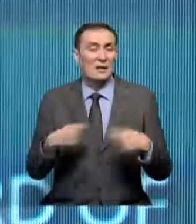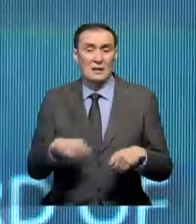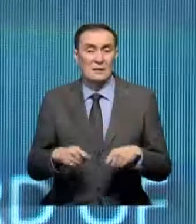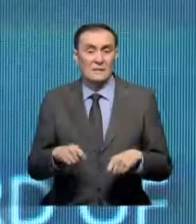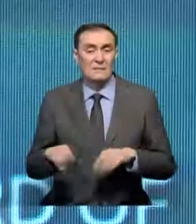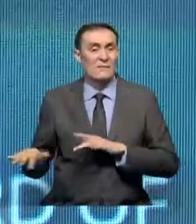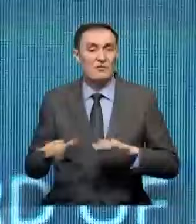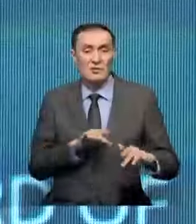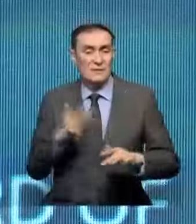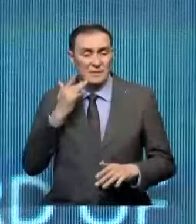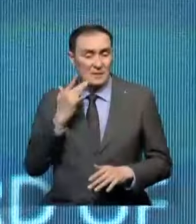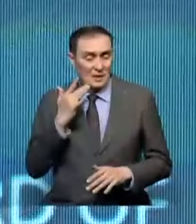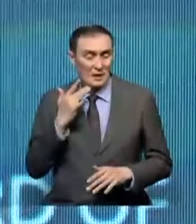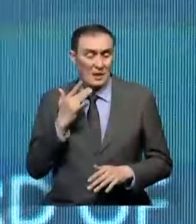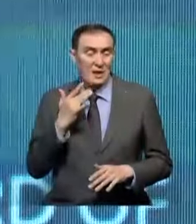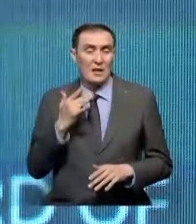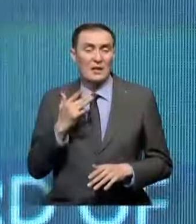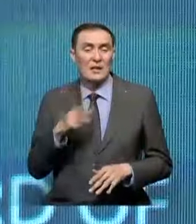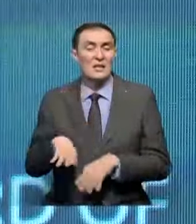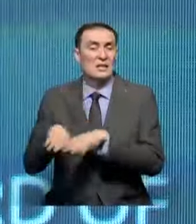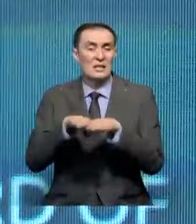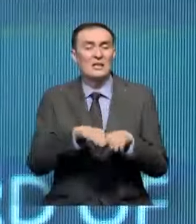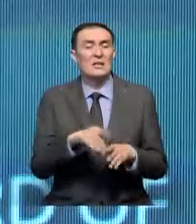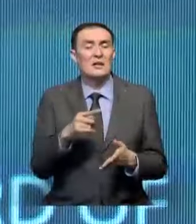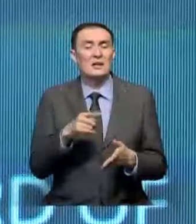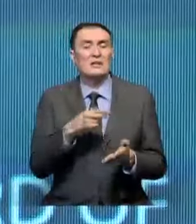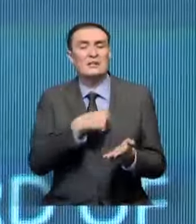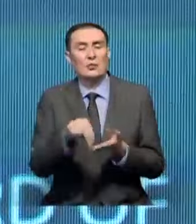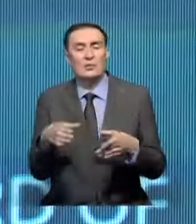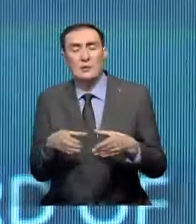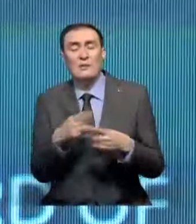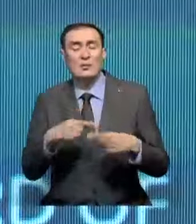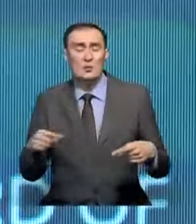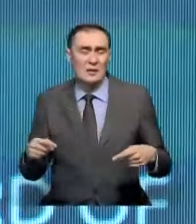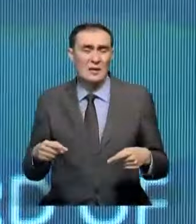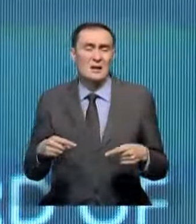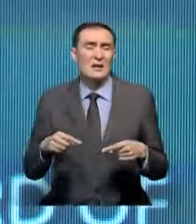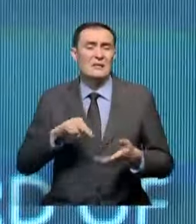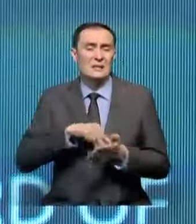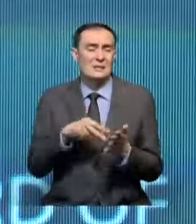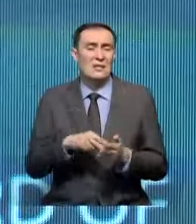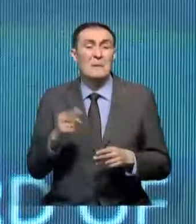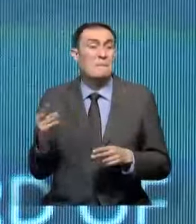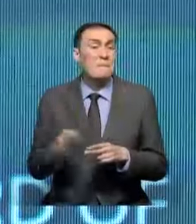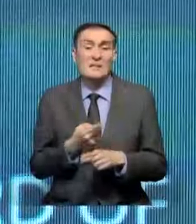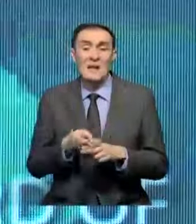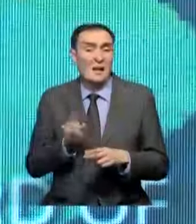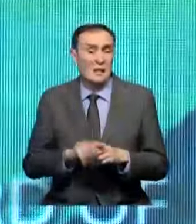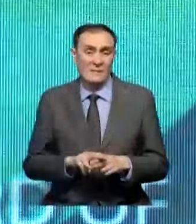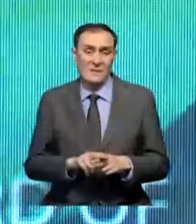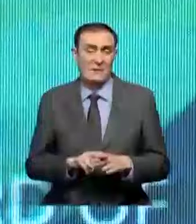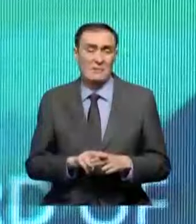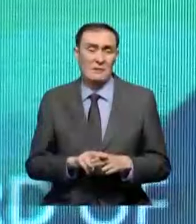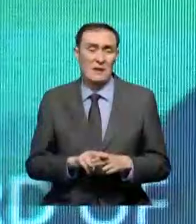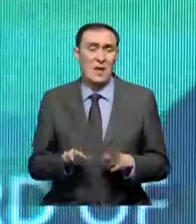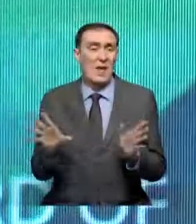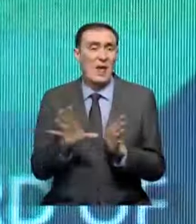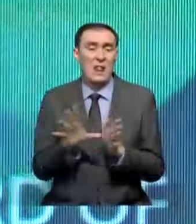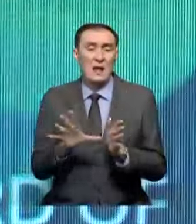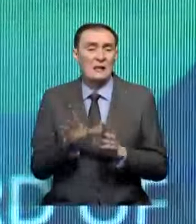да Это единый закупщик и все другие составляющие без которого